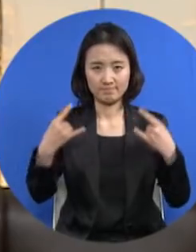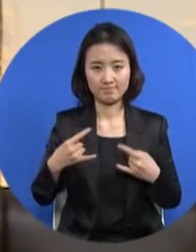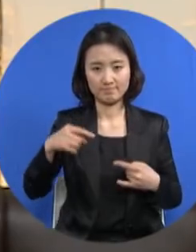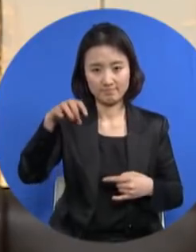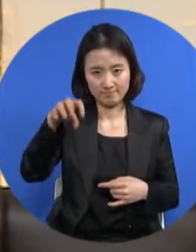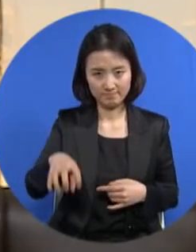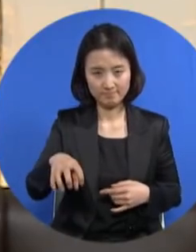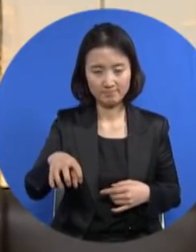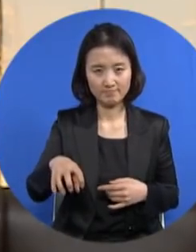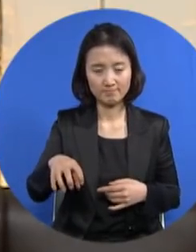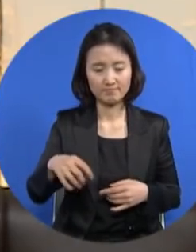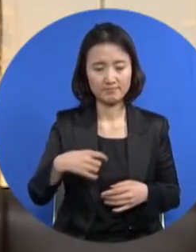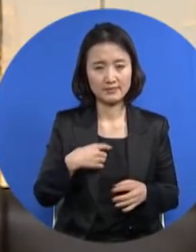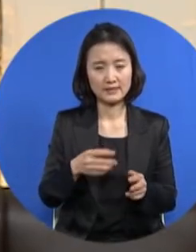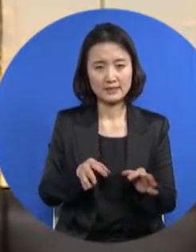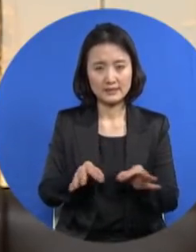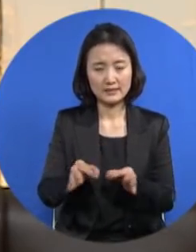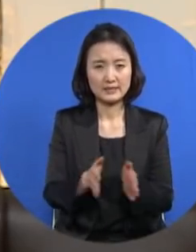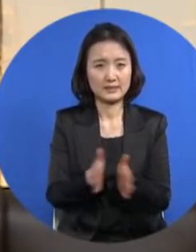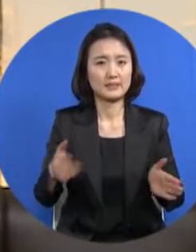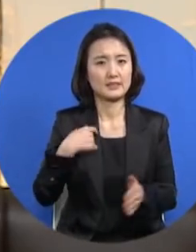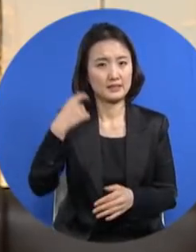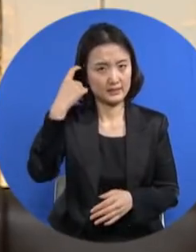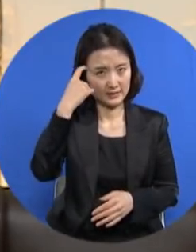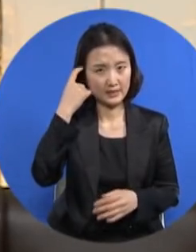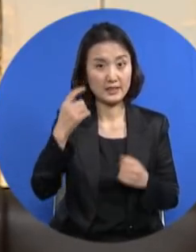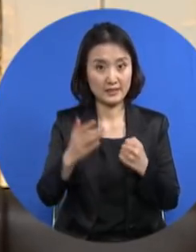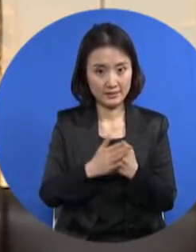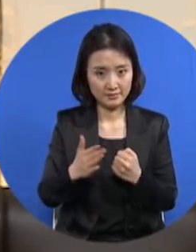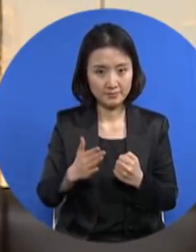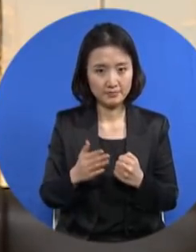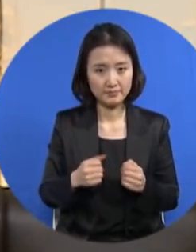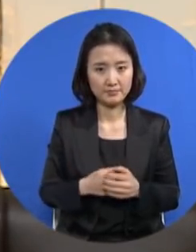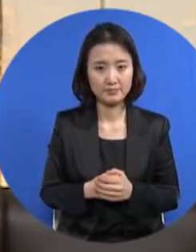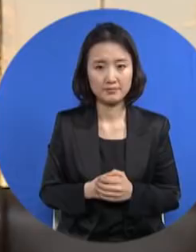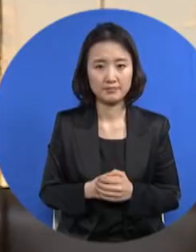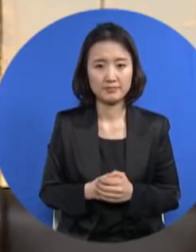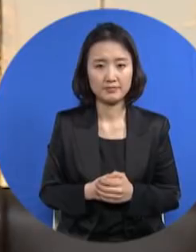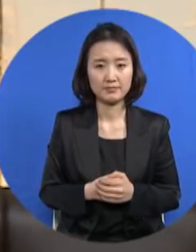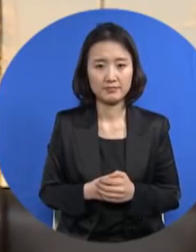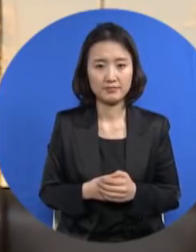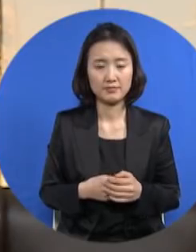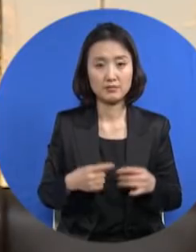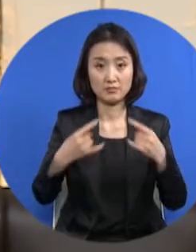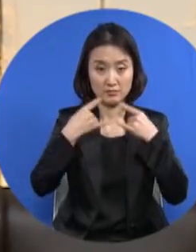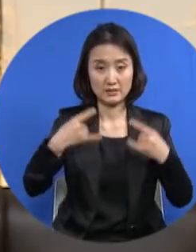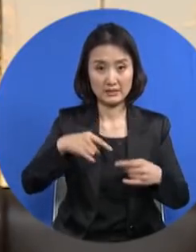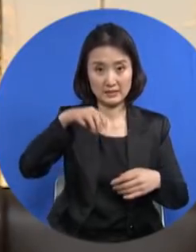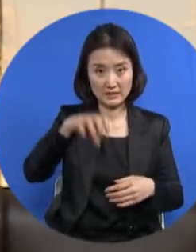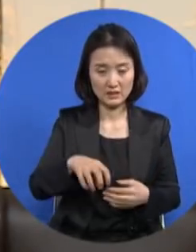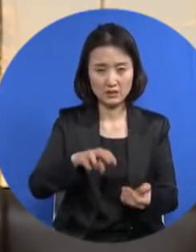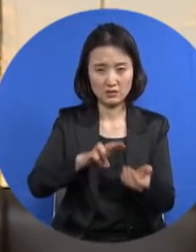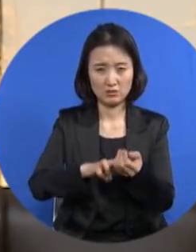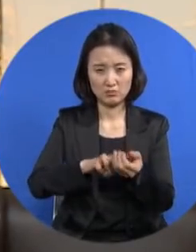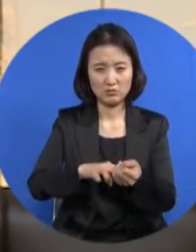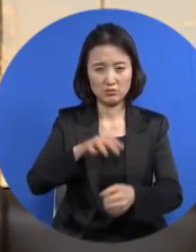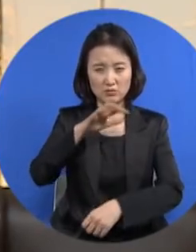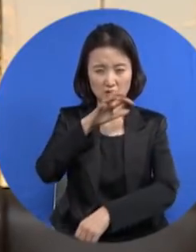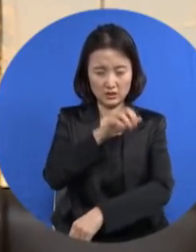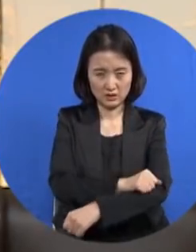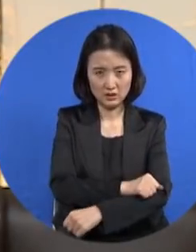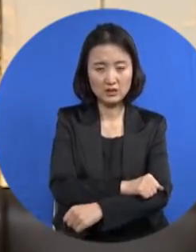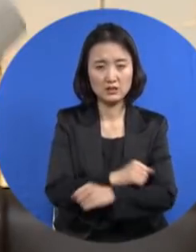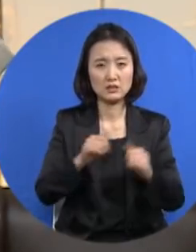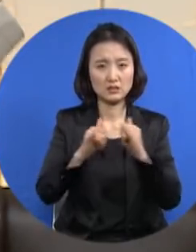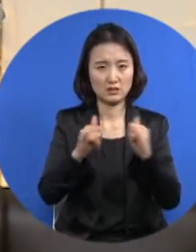프랑스에서 시작하려고 했으니 프랑스에서 제일 유명하신 초밥 그 달인이 있었어요. 네. 샹젤리제 그